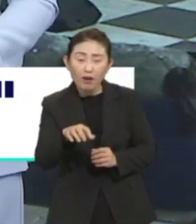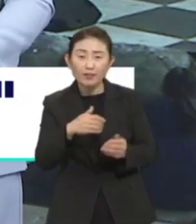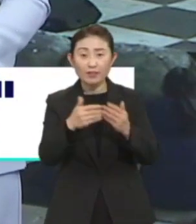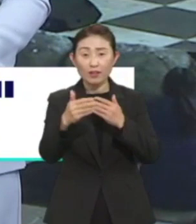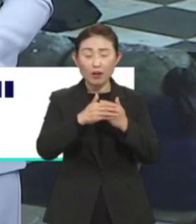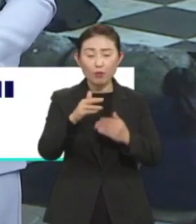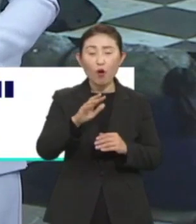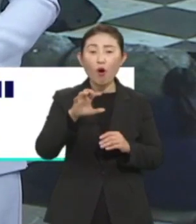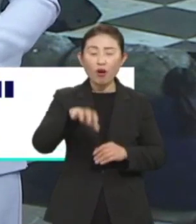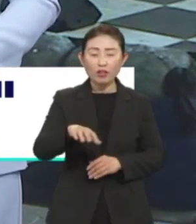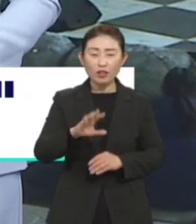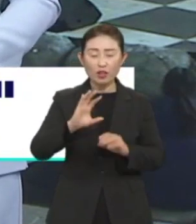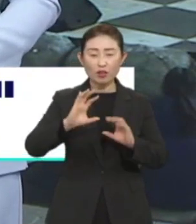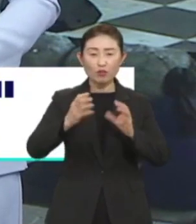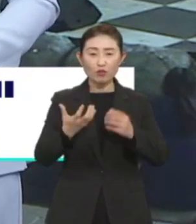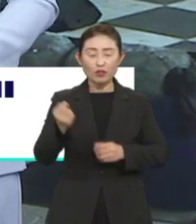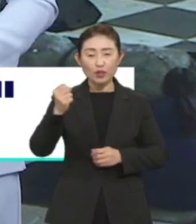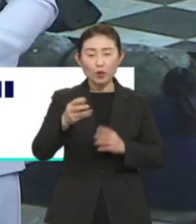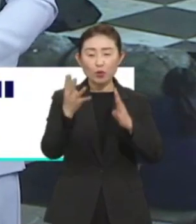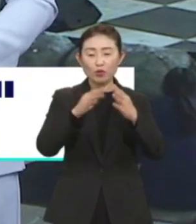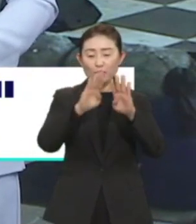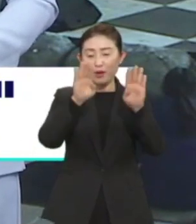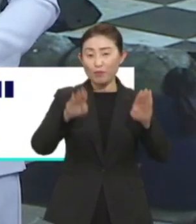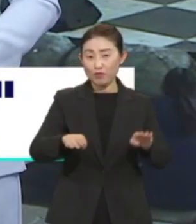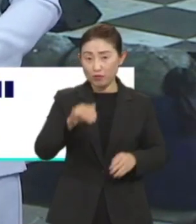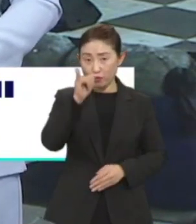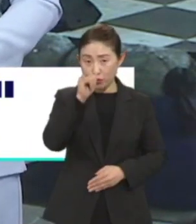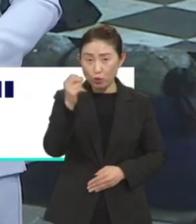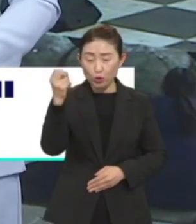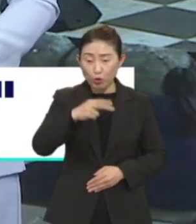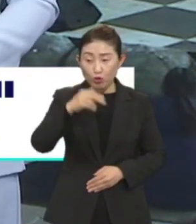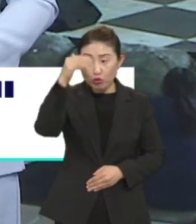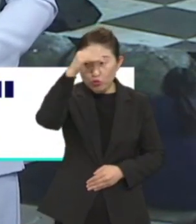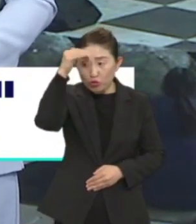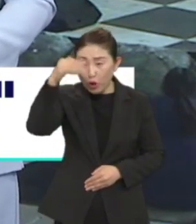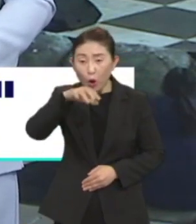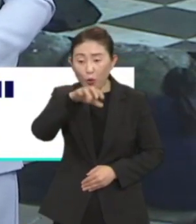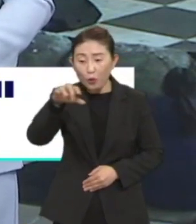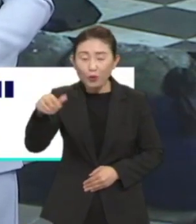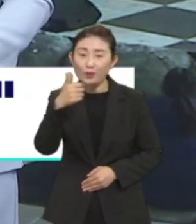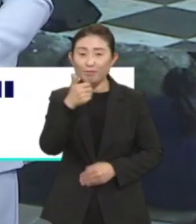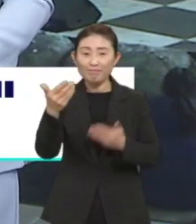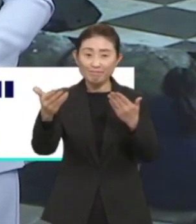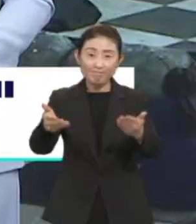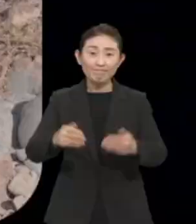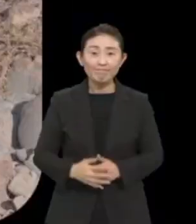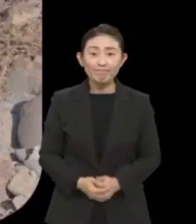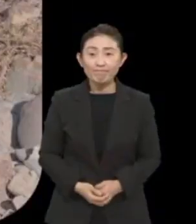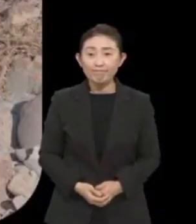올렸습니다. 이 밖에 설 연휴에 가볼 만한 전시와 장소를 조혜원 기자가 소개해드립니다.